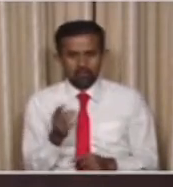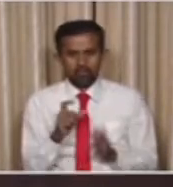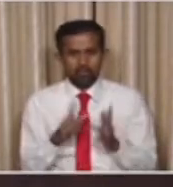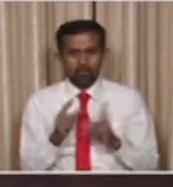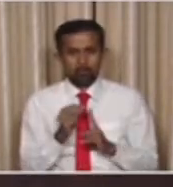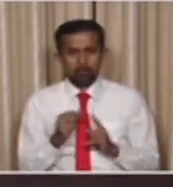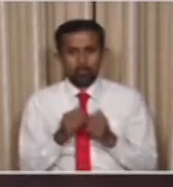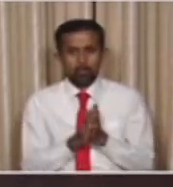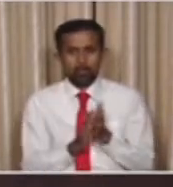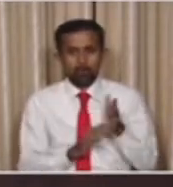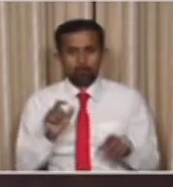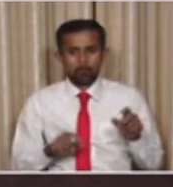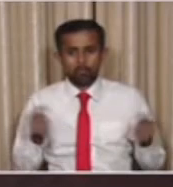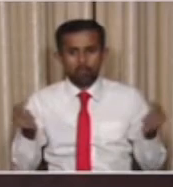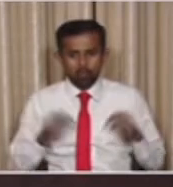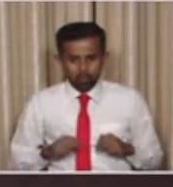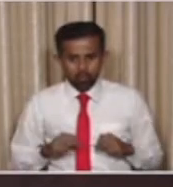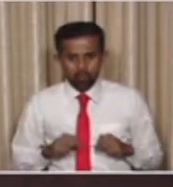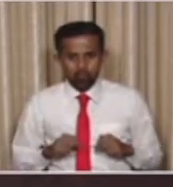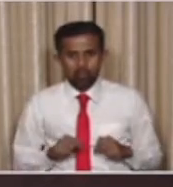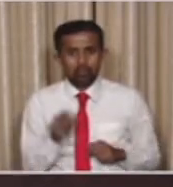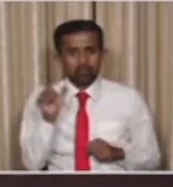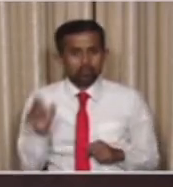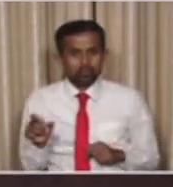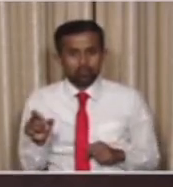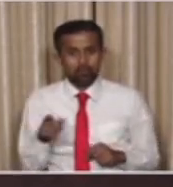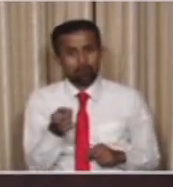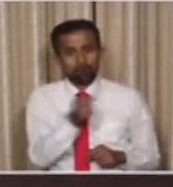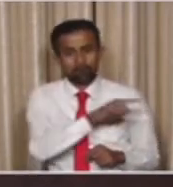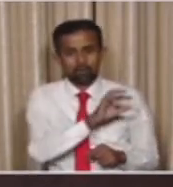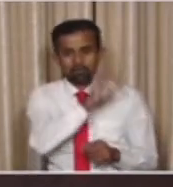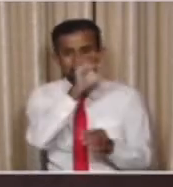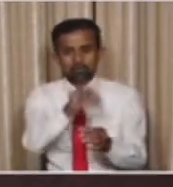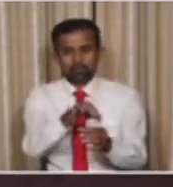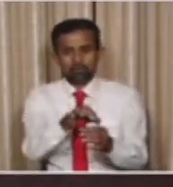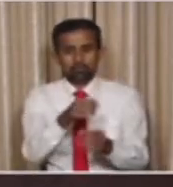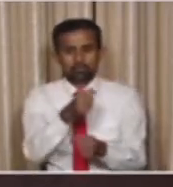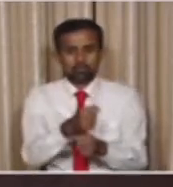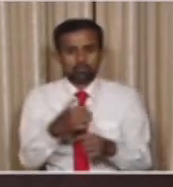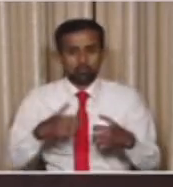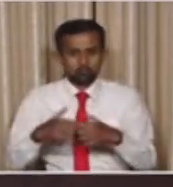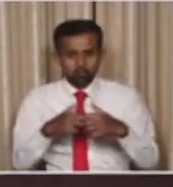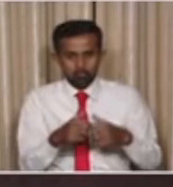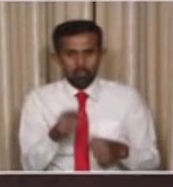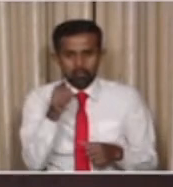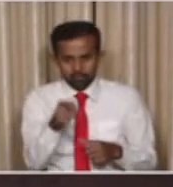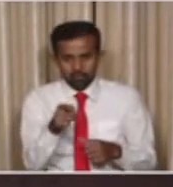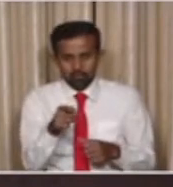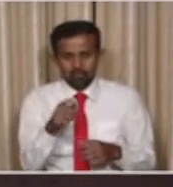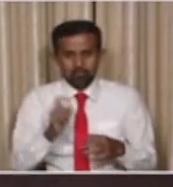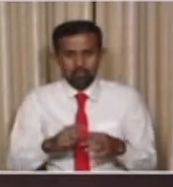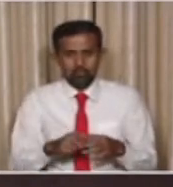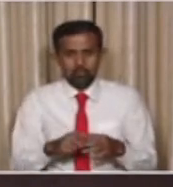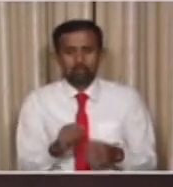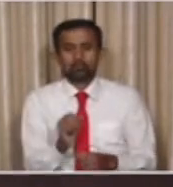කමිටුවේ සියලුම සමාජිකව කැඳවලා නැවත එතුමාව වෙනුවට තව කවුරුරි පත් කිරීම සම්බන්ධව ආණ්ඩුවේ ගැටලුවක් තියෙන ඉඳද මේ ප්‍රශ්නේ සිද්ධ